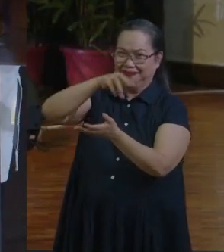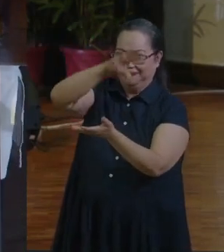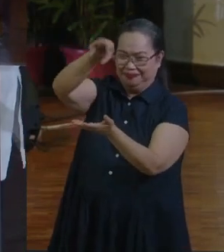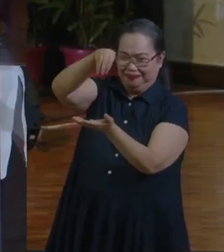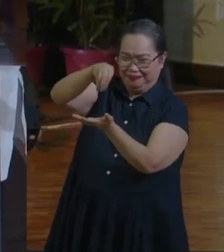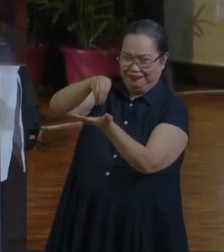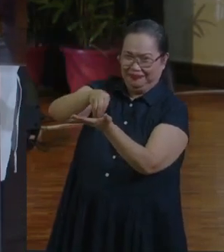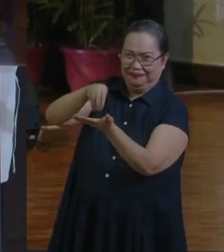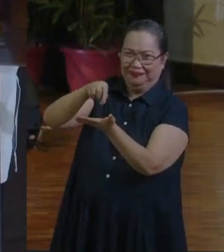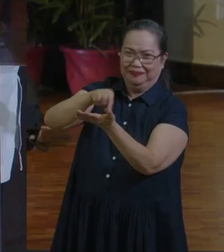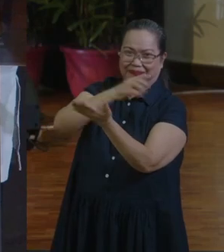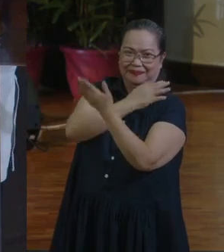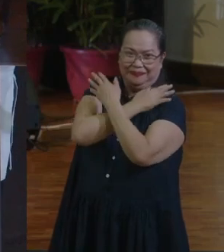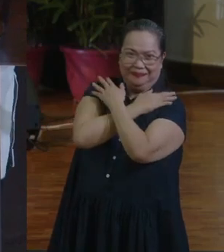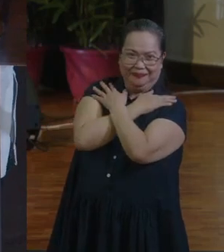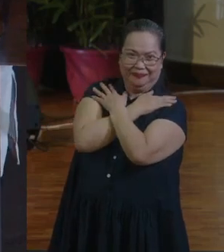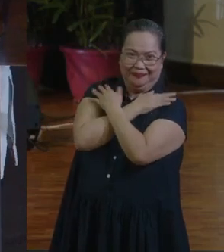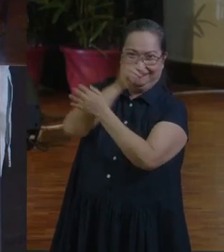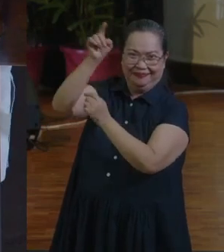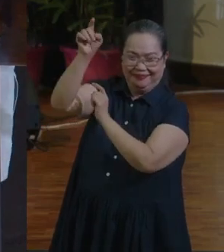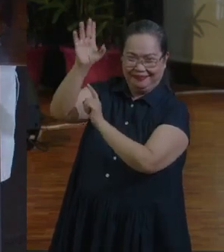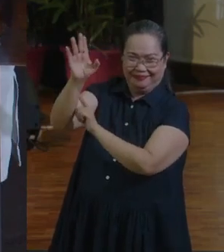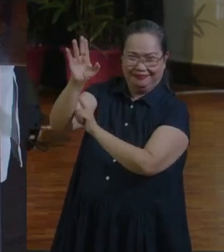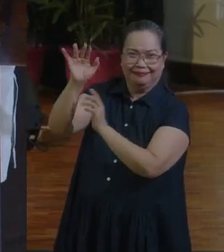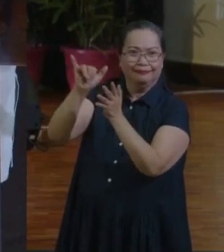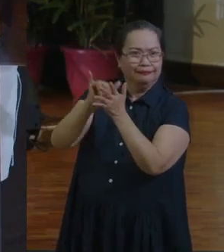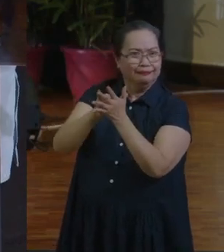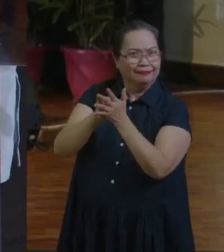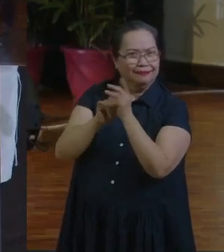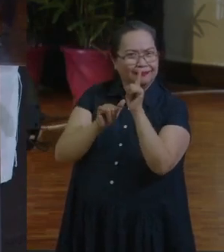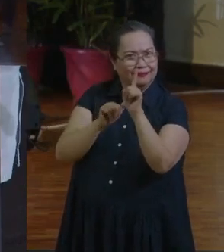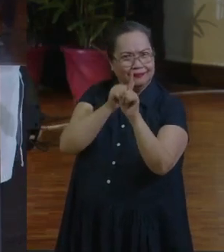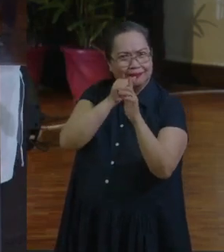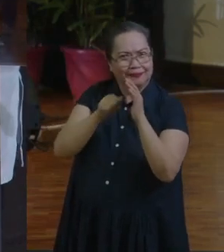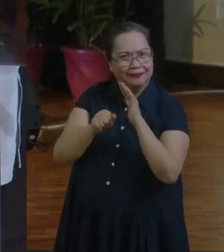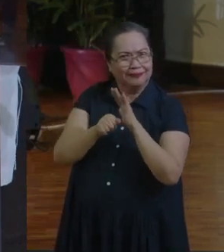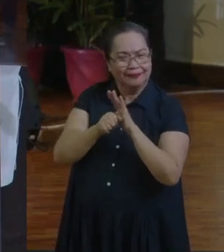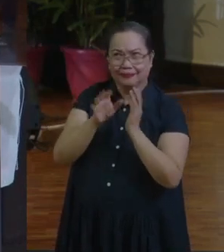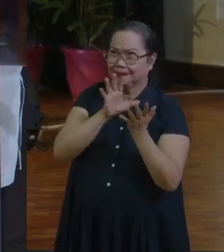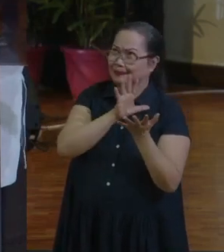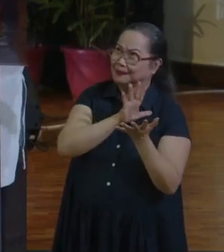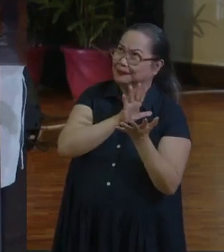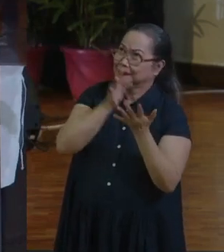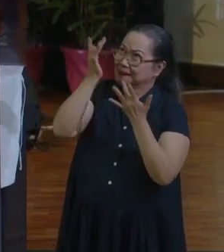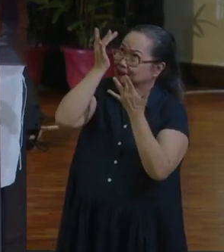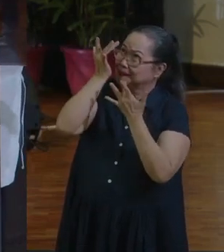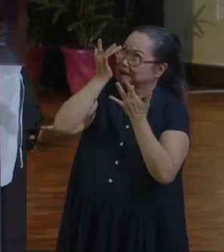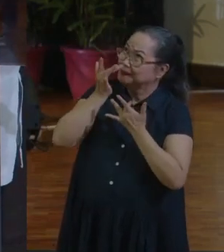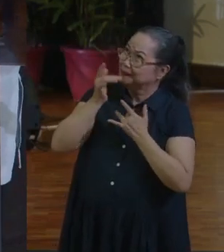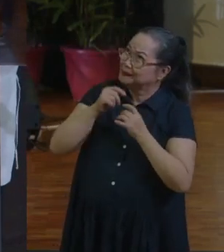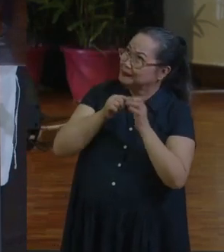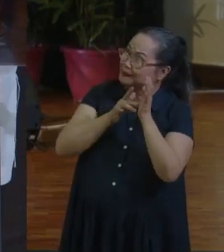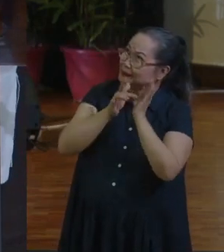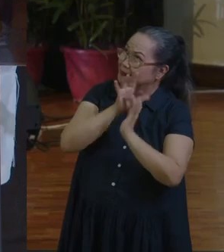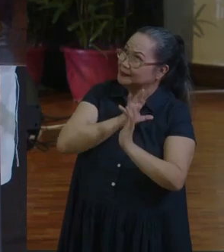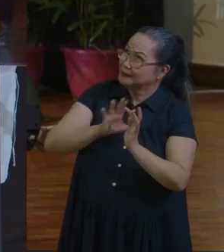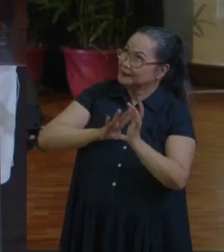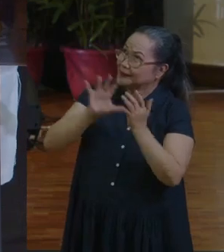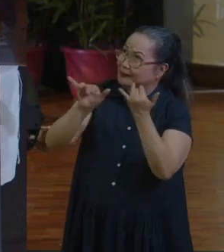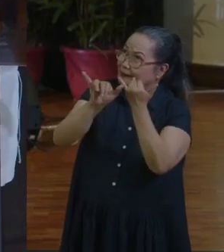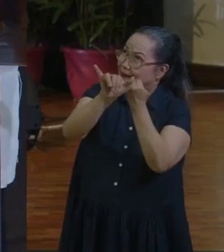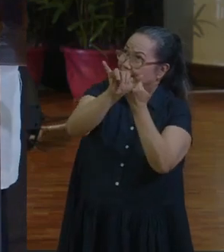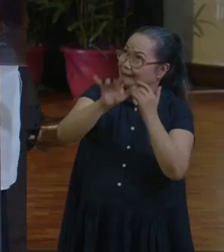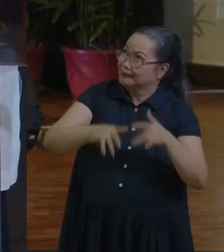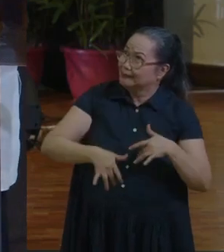Keep yourselves in the love of God. Yan po ang sikreto, mga kapatid. Waiting for the mercy of our Lord Jesus Christ that leads to eternal